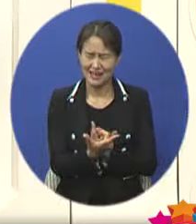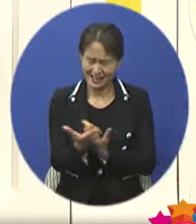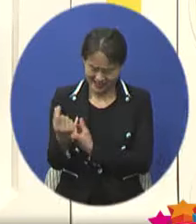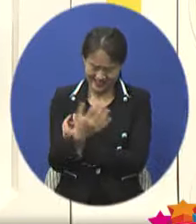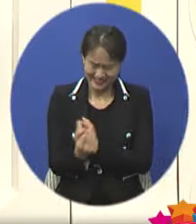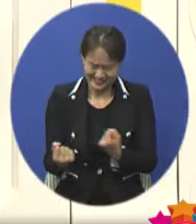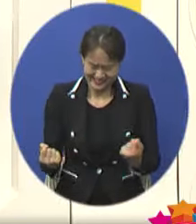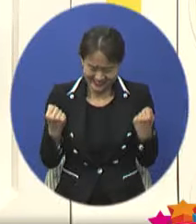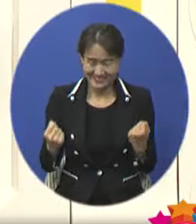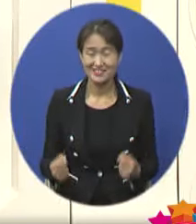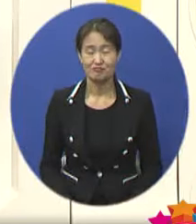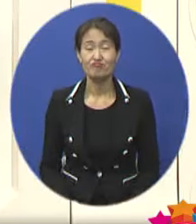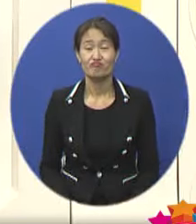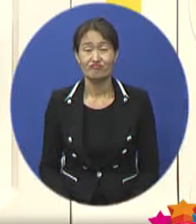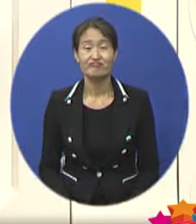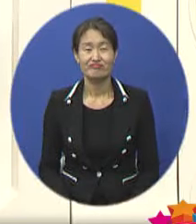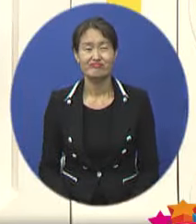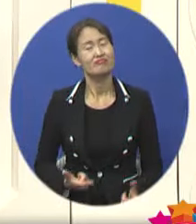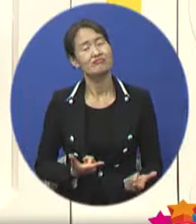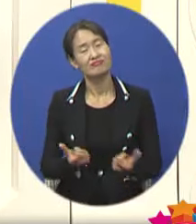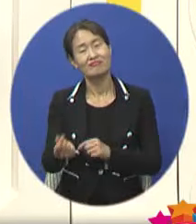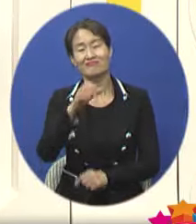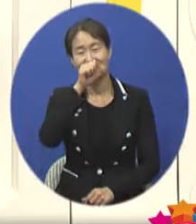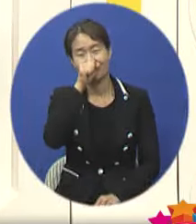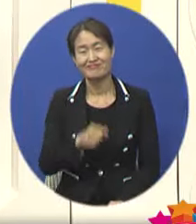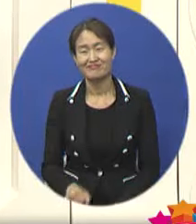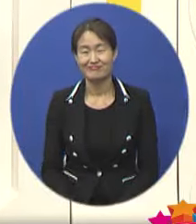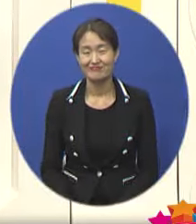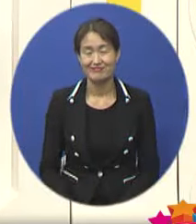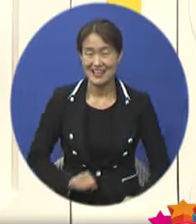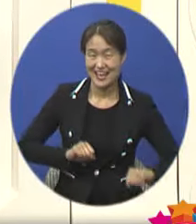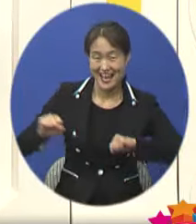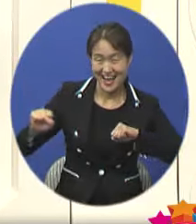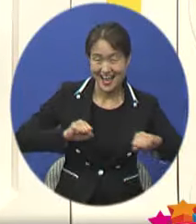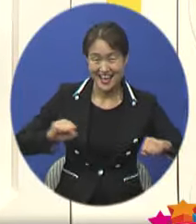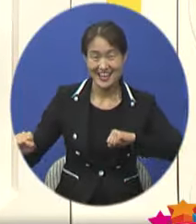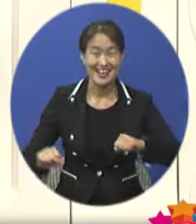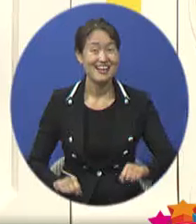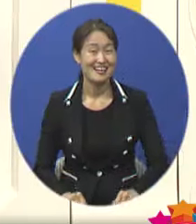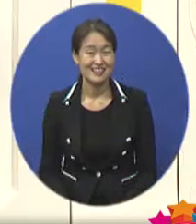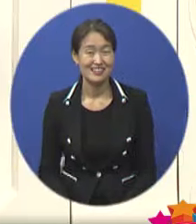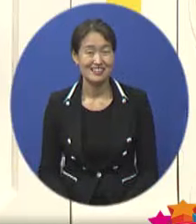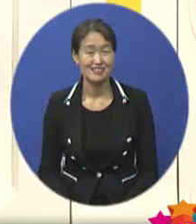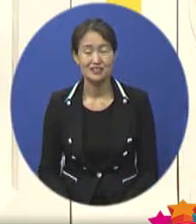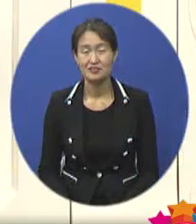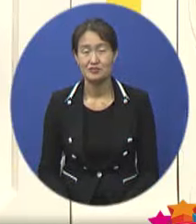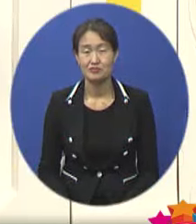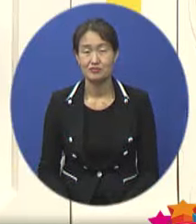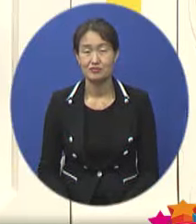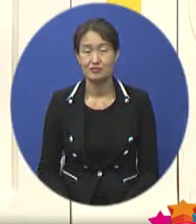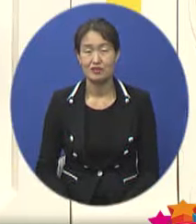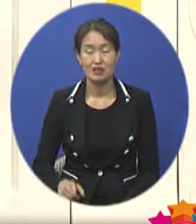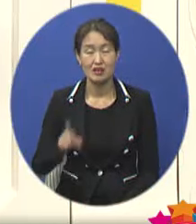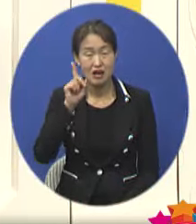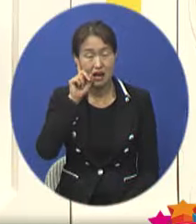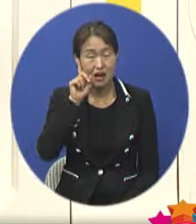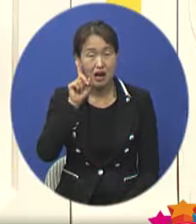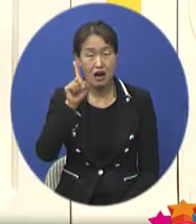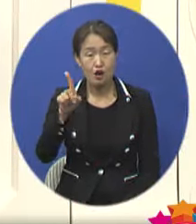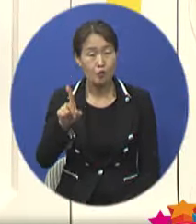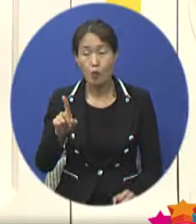건강하시고요. 예. 예. 다 좋으신 분이고. 예. 활발하시고. 예. 그 하루 저는, 일과를 어떻게